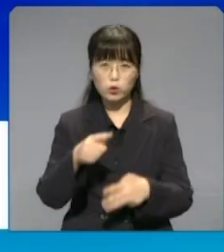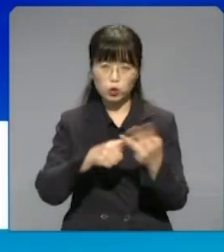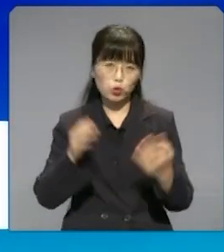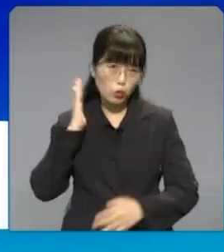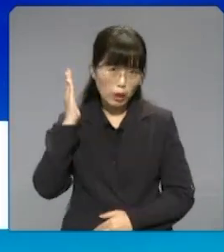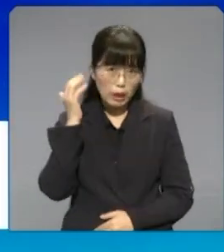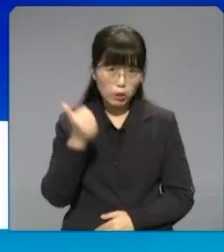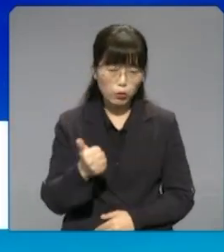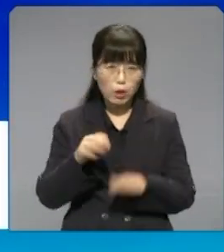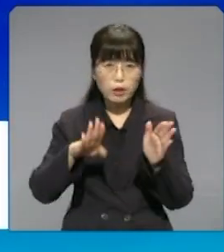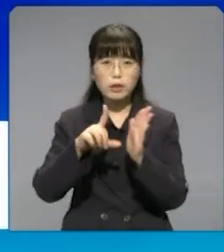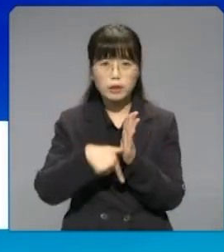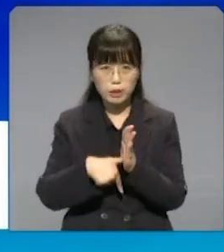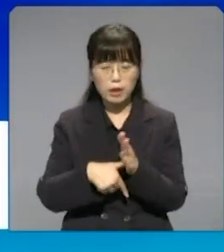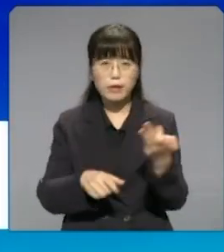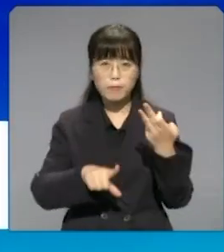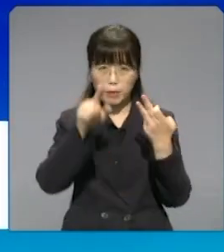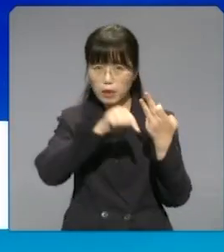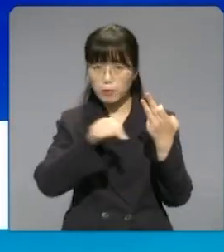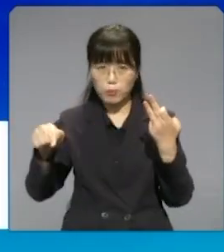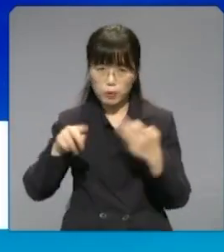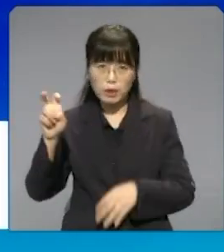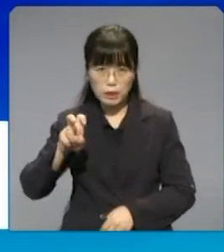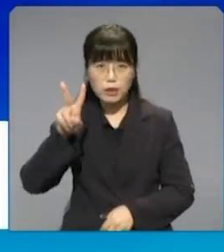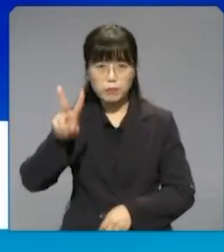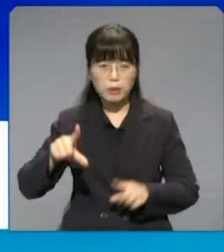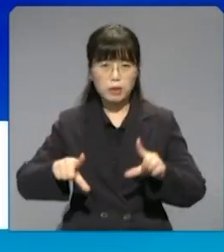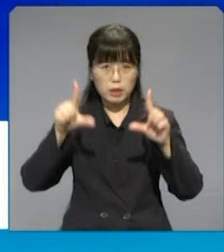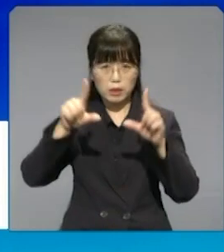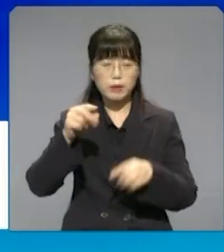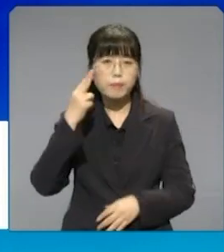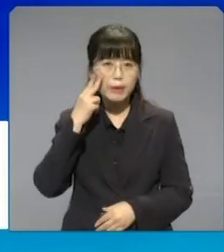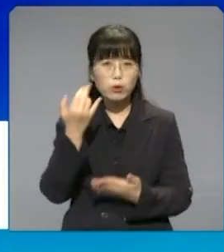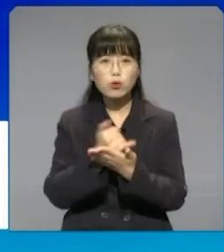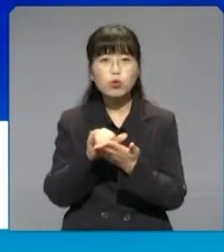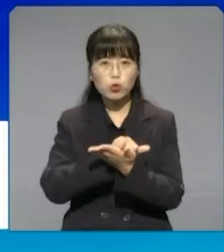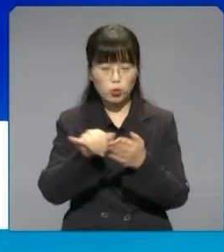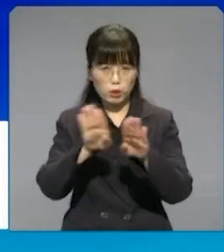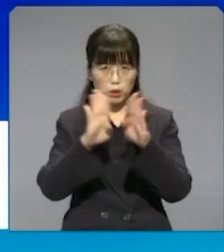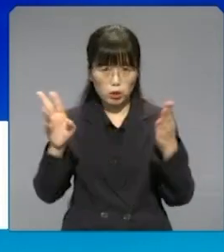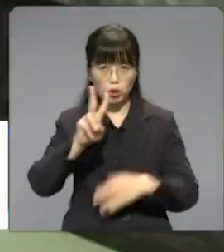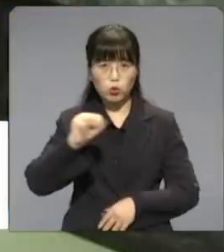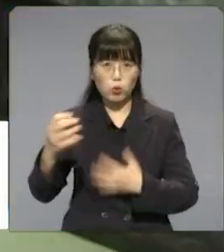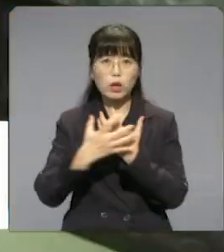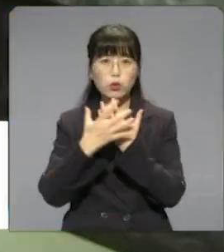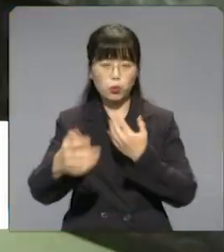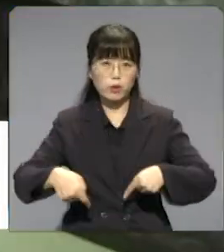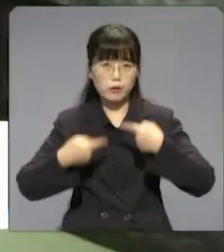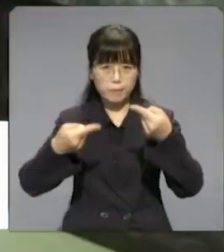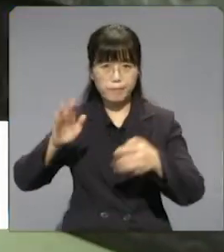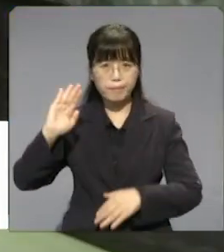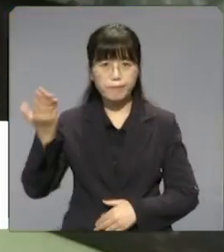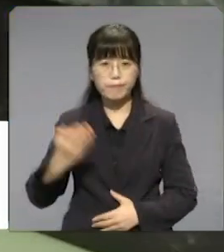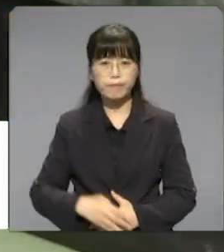윤석열 대통령이 현지 시간으로 18일부터 22일 미국 뉴욕에서 열리는 유엔 총회에